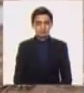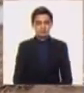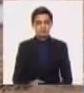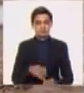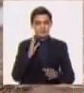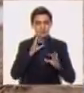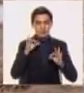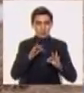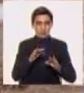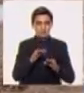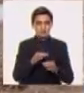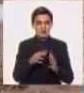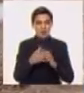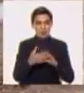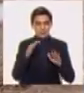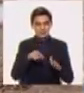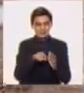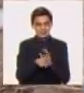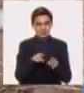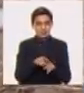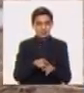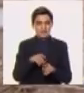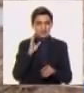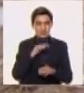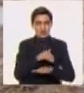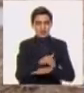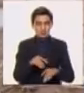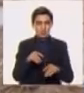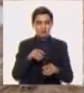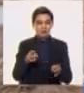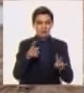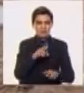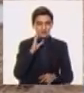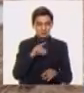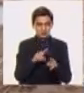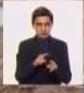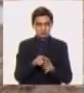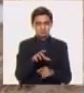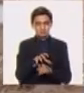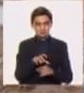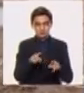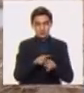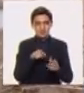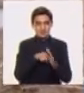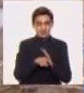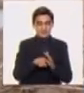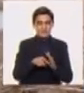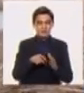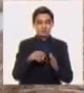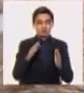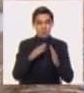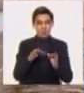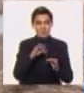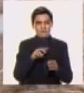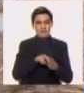емес, елді мекеннің ішіндегі ауылдарда қалдық суларды және де ішіндегі үйге